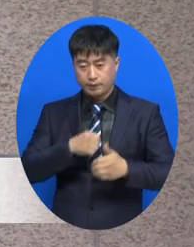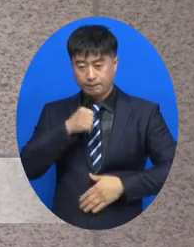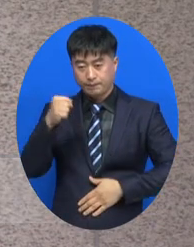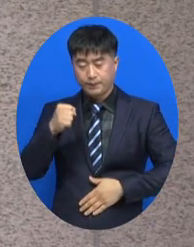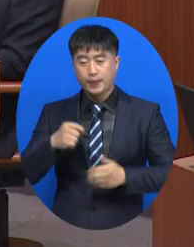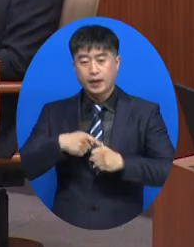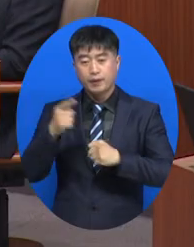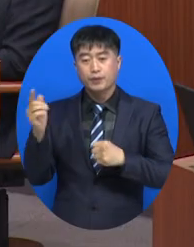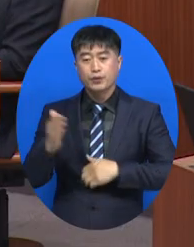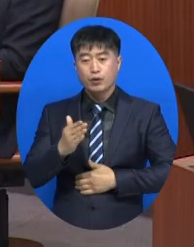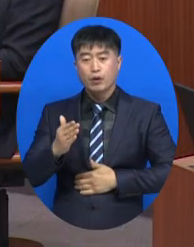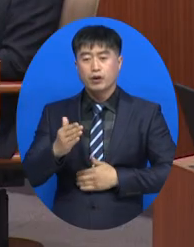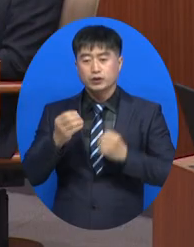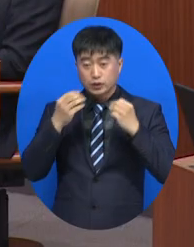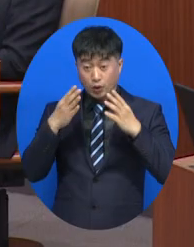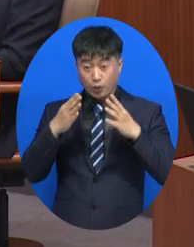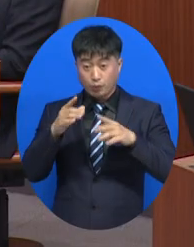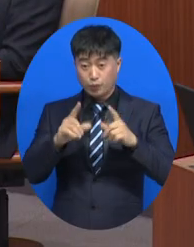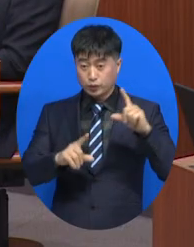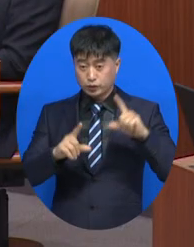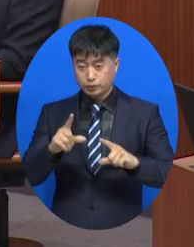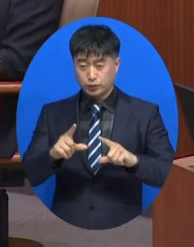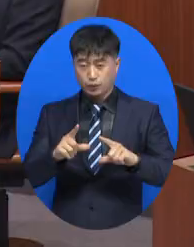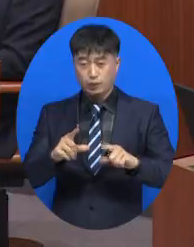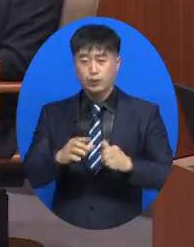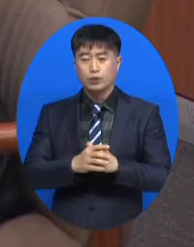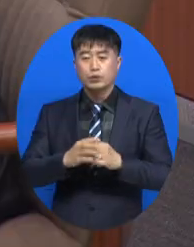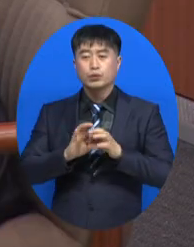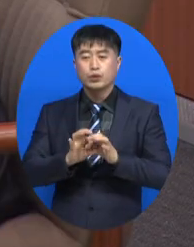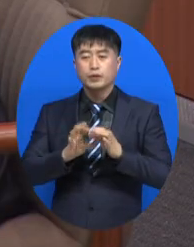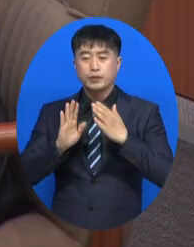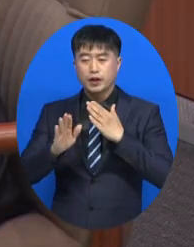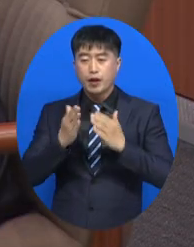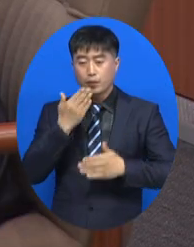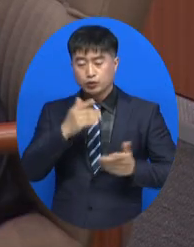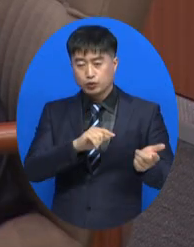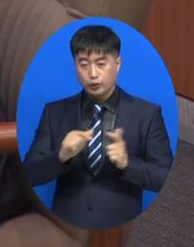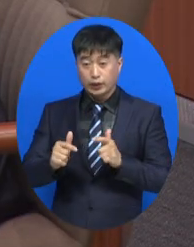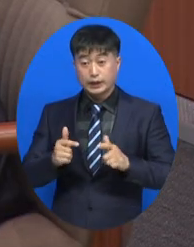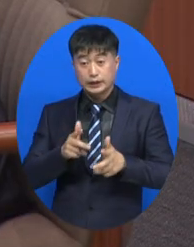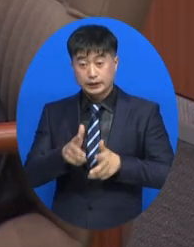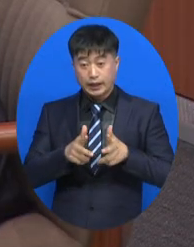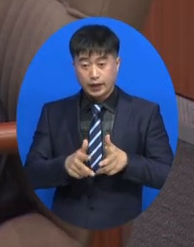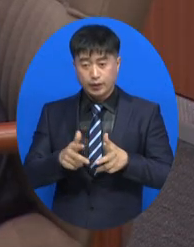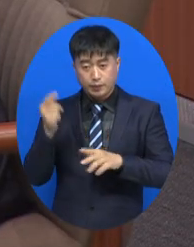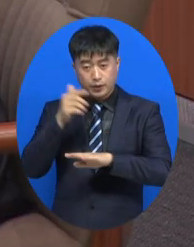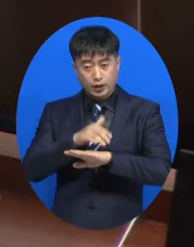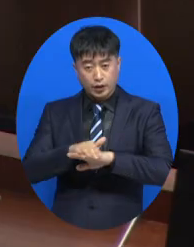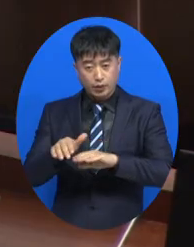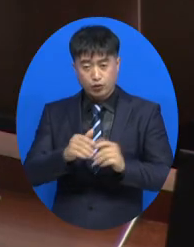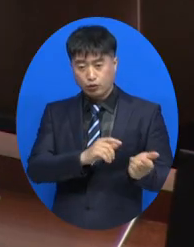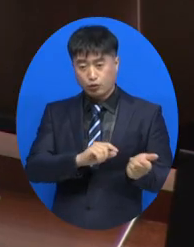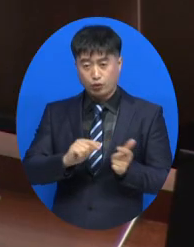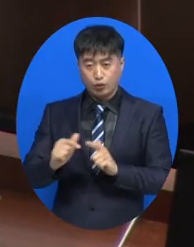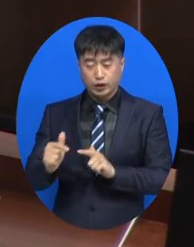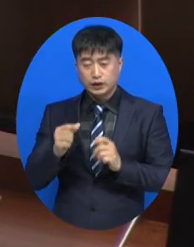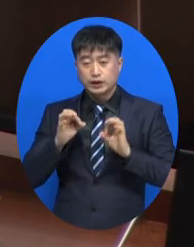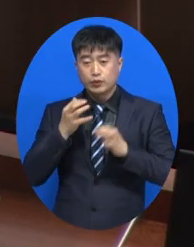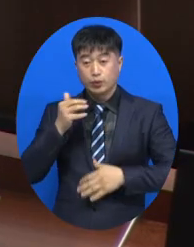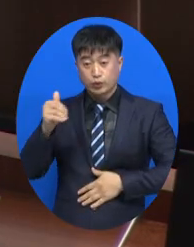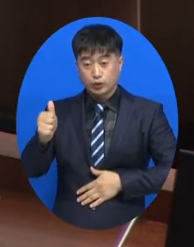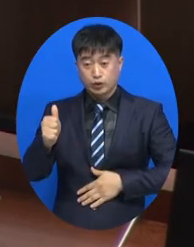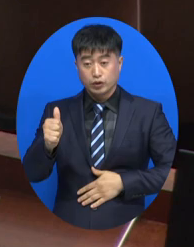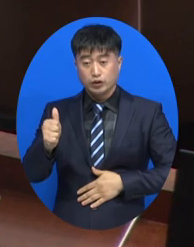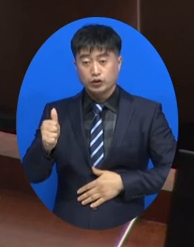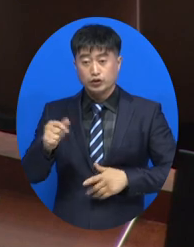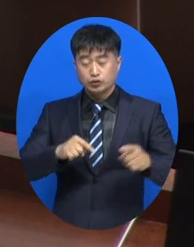따라 내년부터 새롭게 정비된 이러한 조직을 통해 미래 먹거리 산업 발굴과 기회 패키지 등